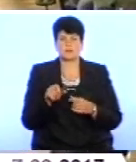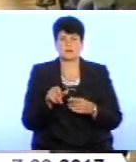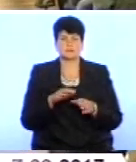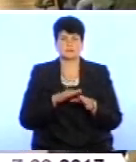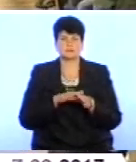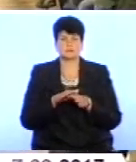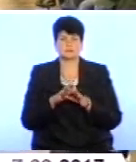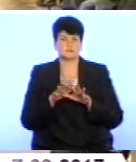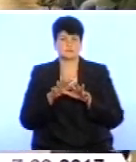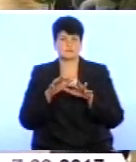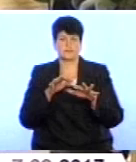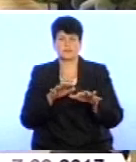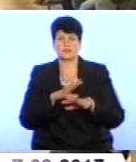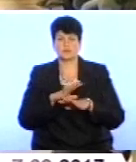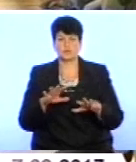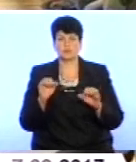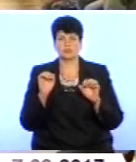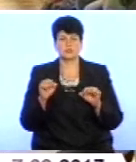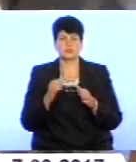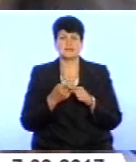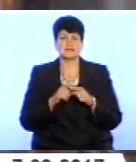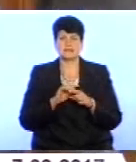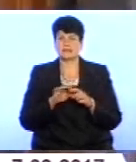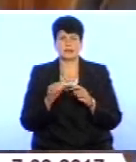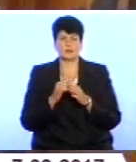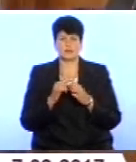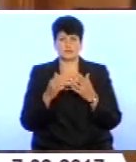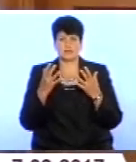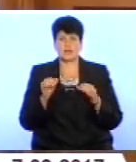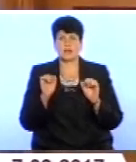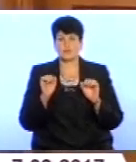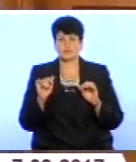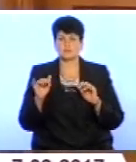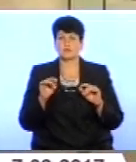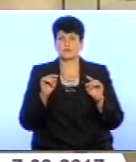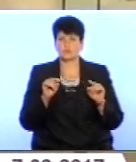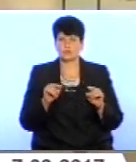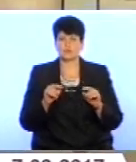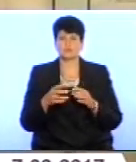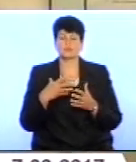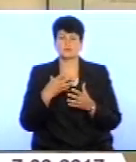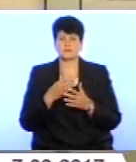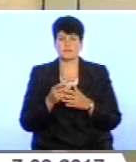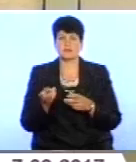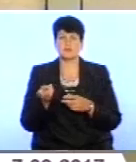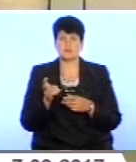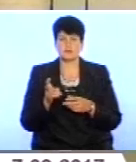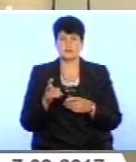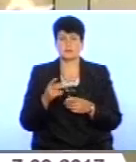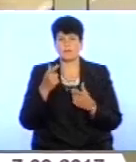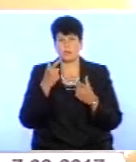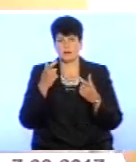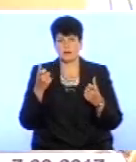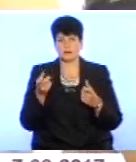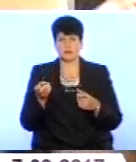не застали. Можливо, такі черги бувають не щодня. А може справа в тому, що про свій прихід ми заздалегідь попередили адміністрацію